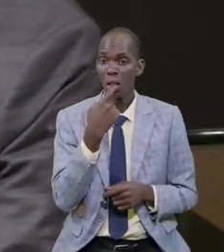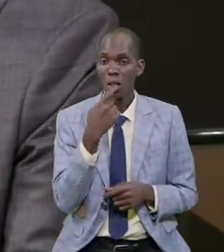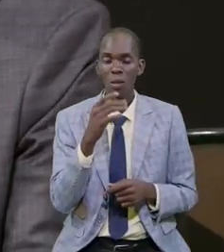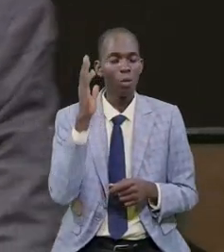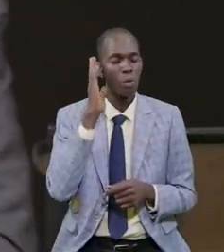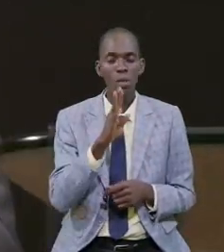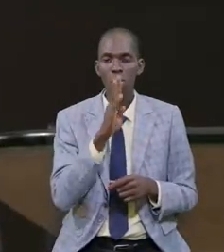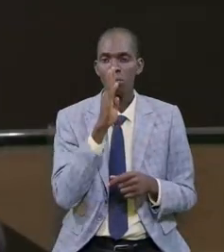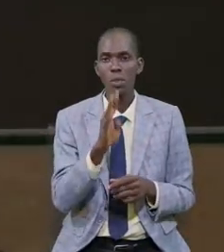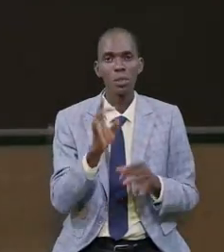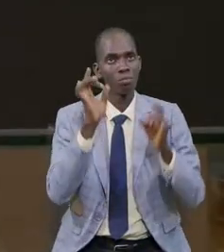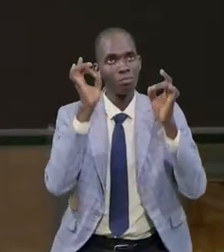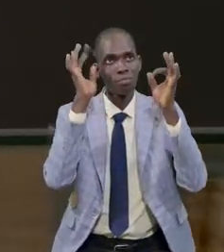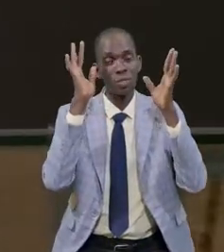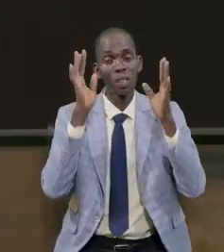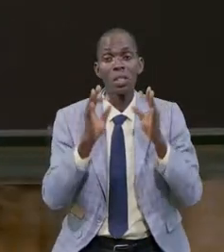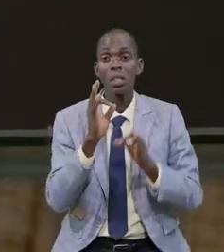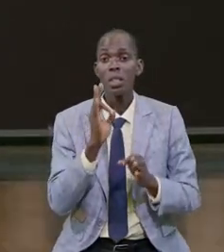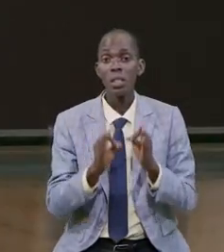sera critique.